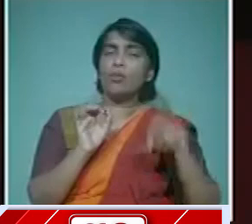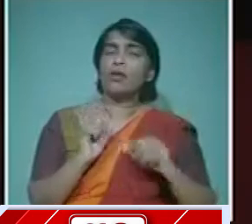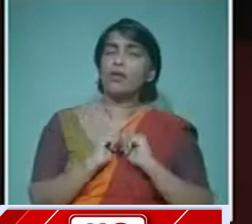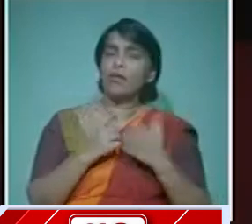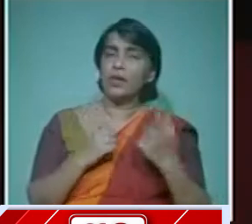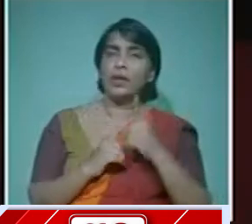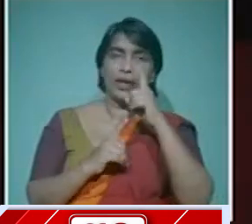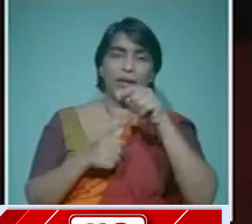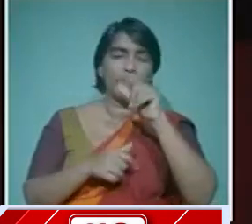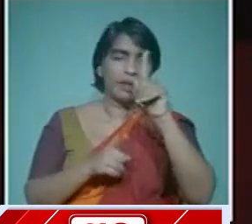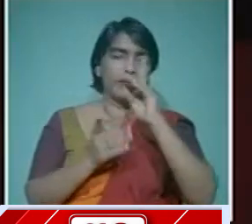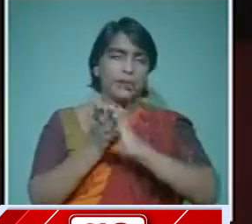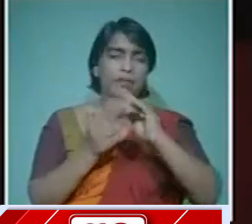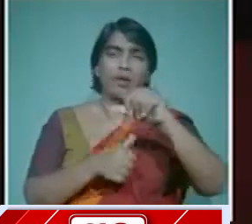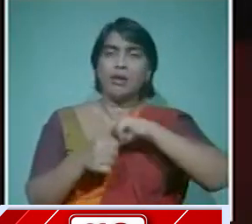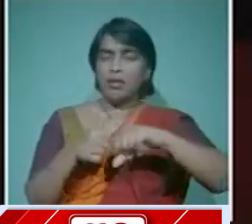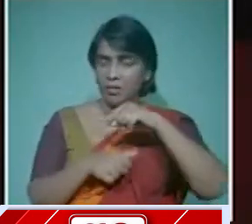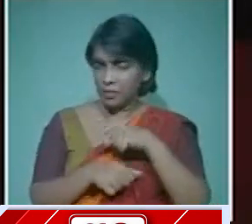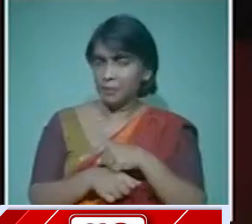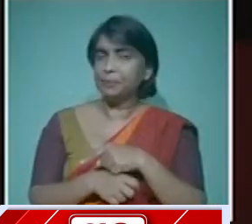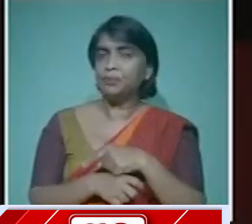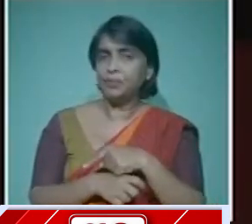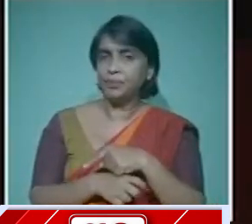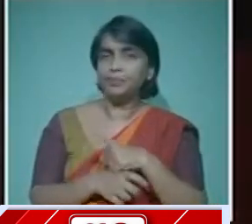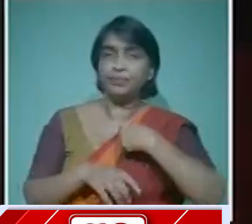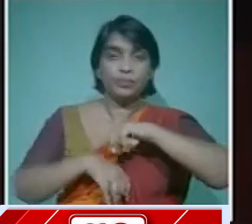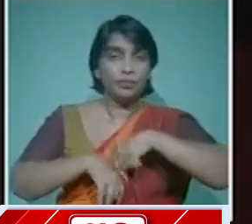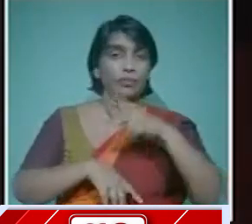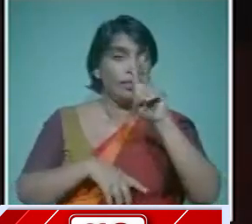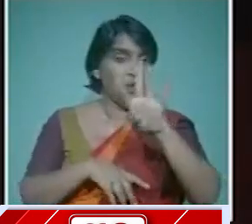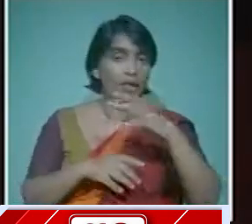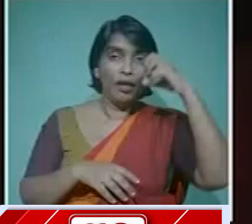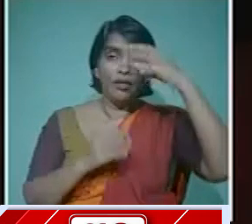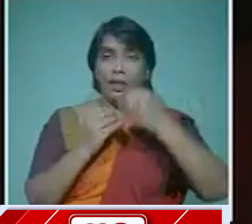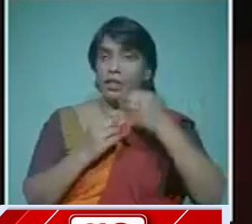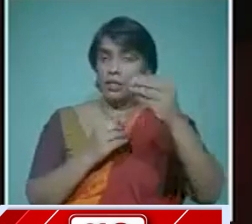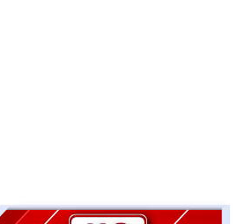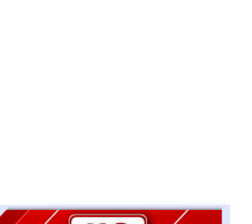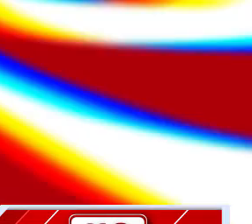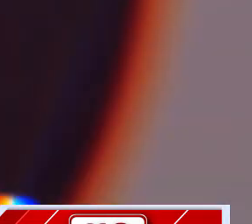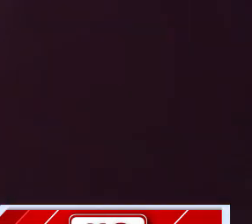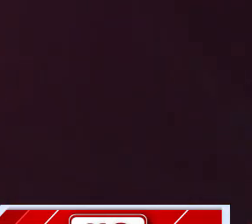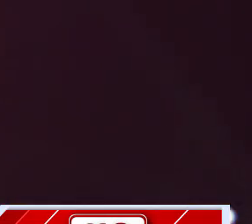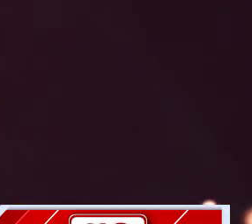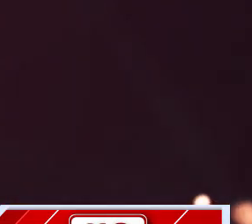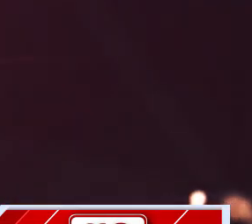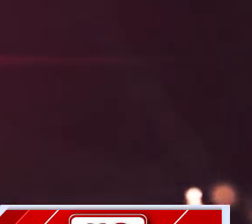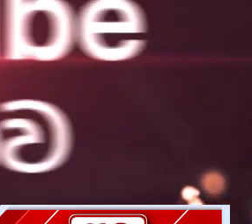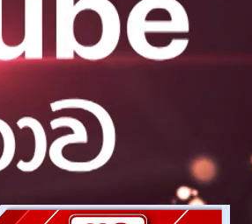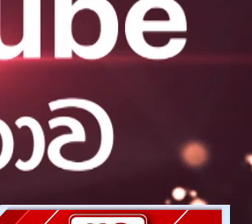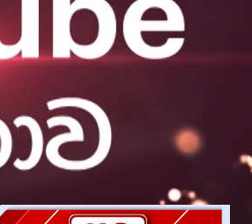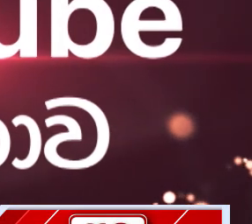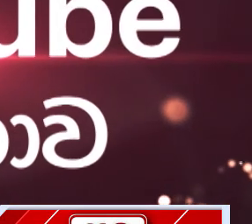එක සේවා ආයතනයයි තියෙන්නේ. ඒක පැය 24 විදුලිය දෙන්න බැරි නම් වැඩක් නැහැ ජනතාවට. අද